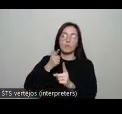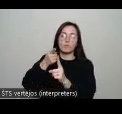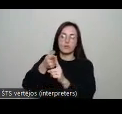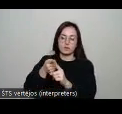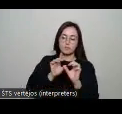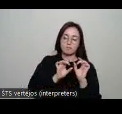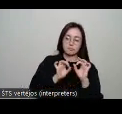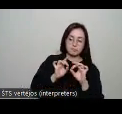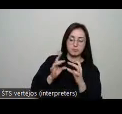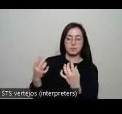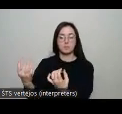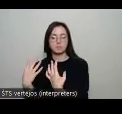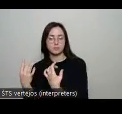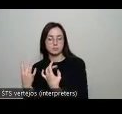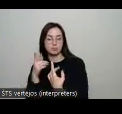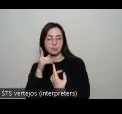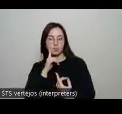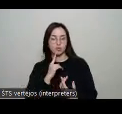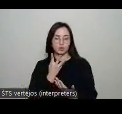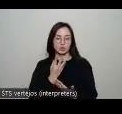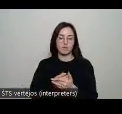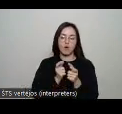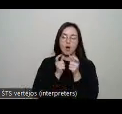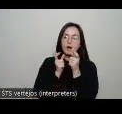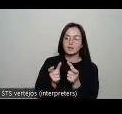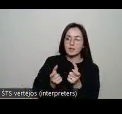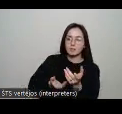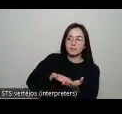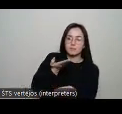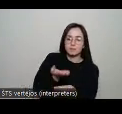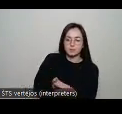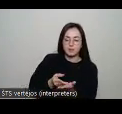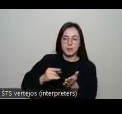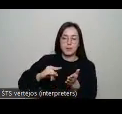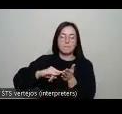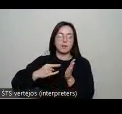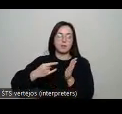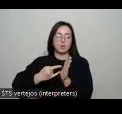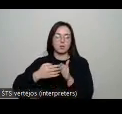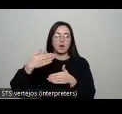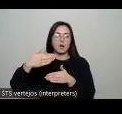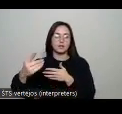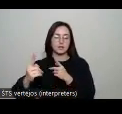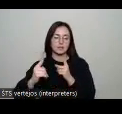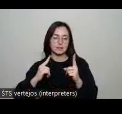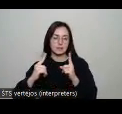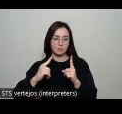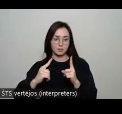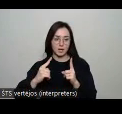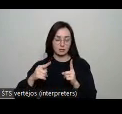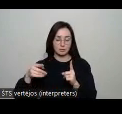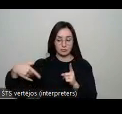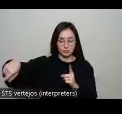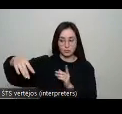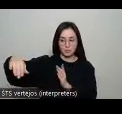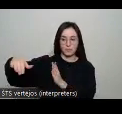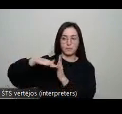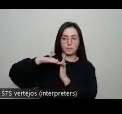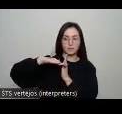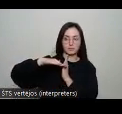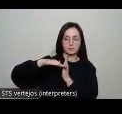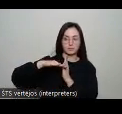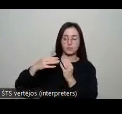pateikti savo atsakymus ir planuoti seminarus atsižvelgdami į jūsų indėlius. Taigi, kuo daugiau